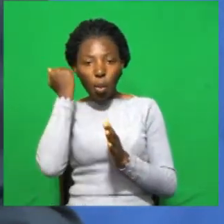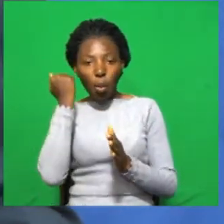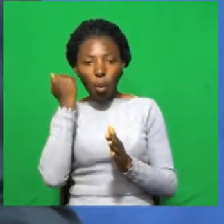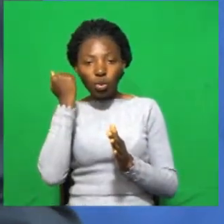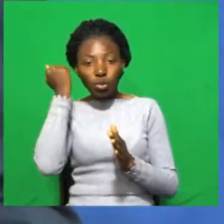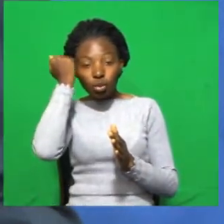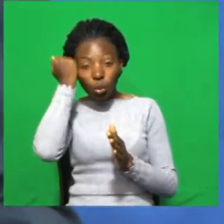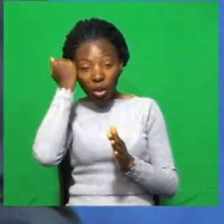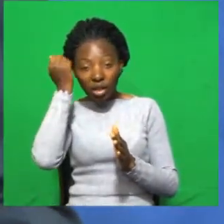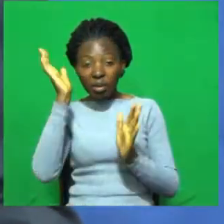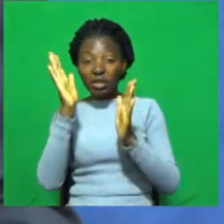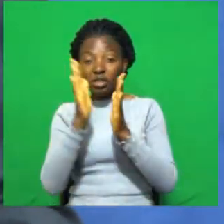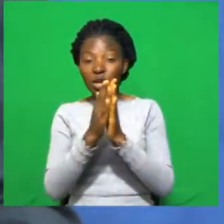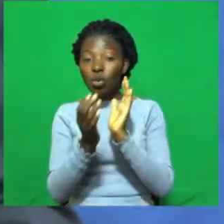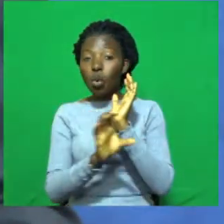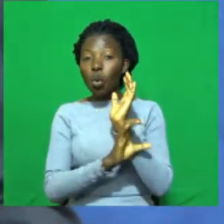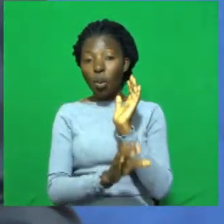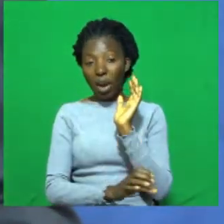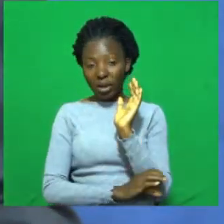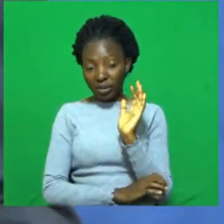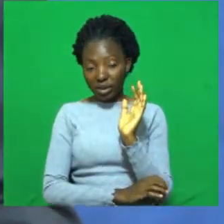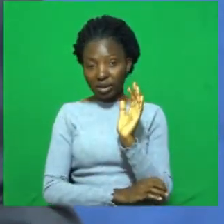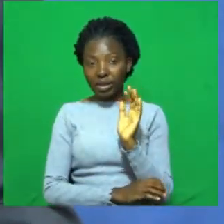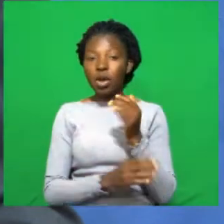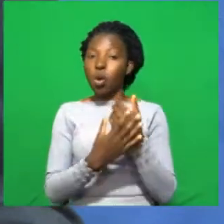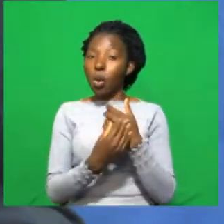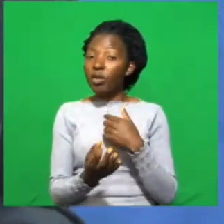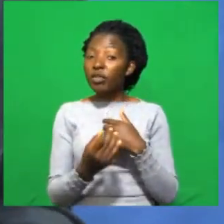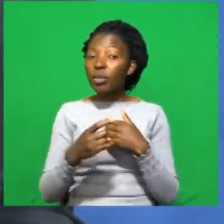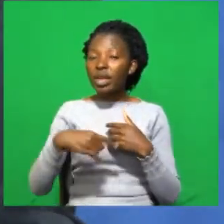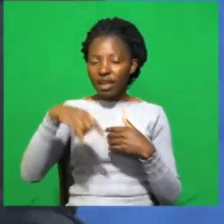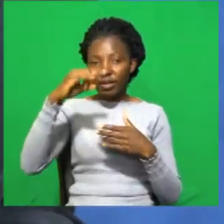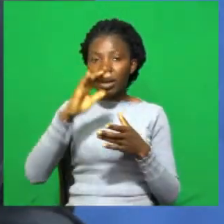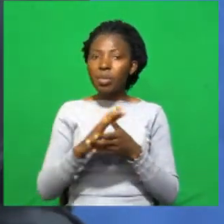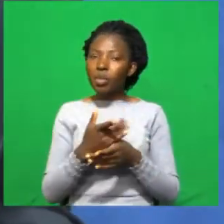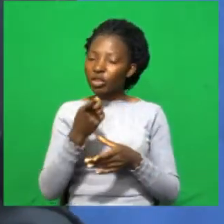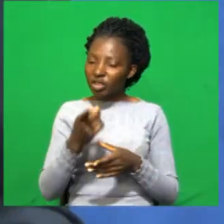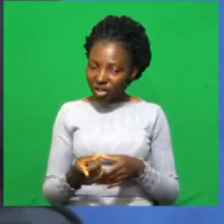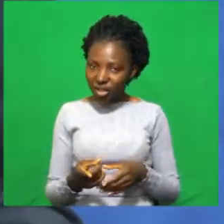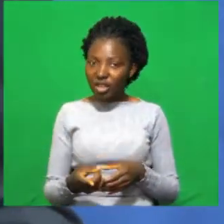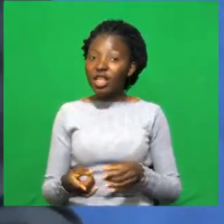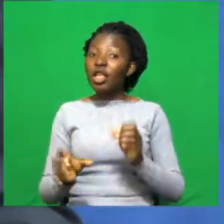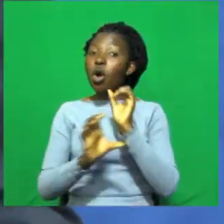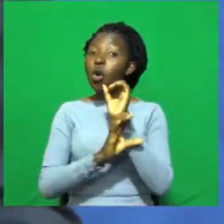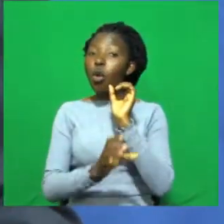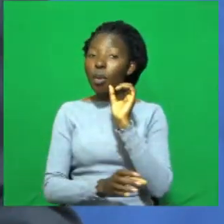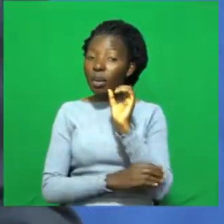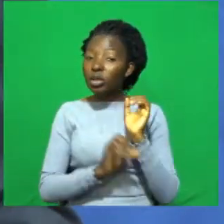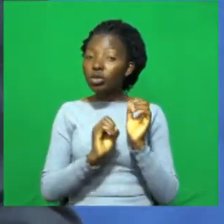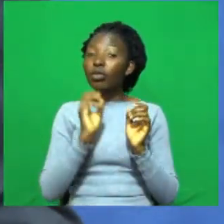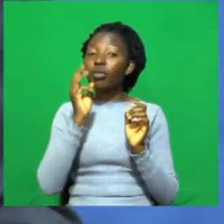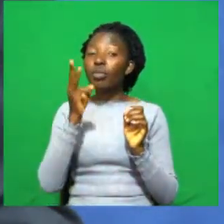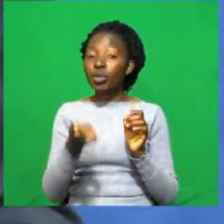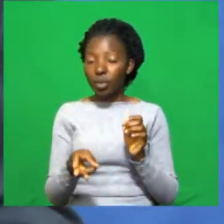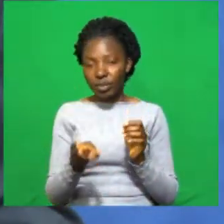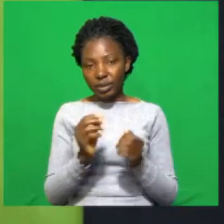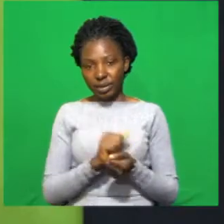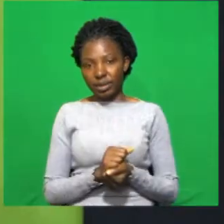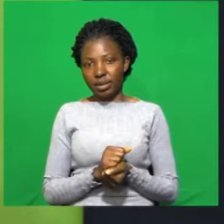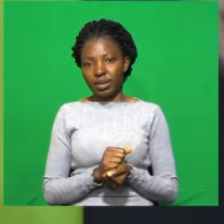achikopa sezvazviri kudenga. Alright. Anditi wazviona? Nekuti anonzi mahwendefa esungano. Uko areka